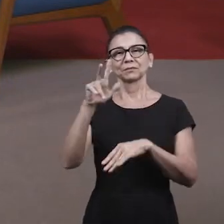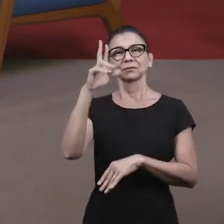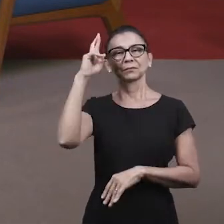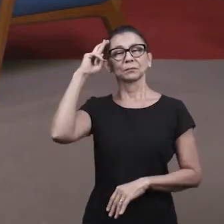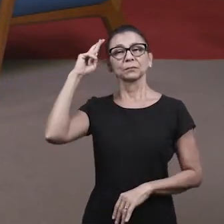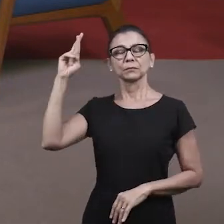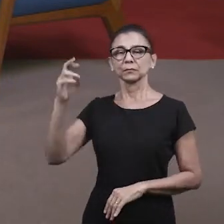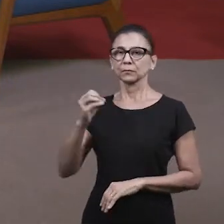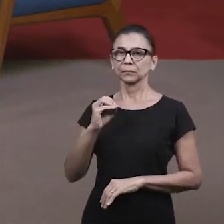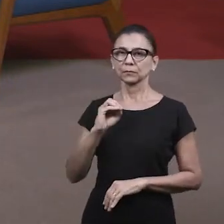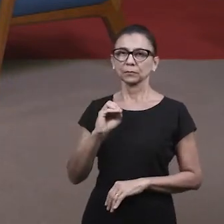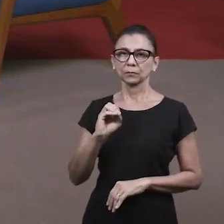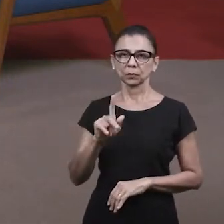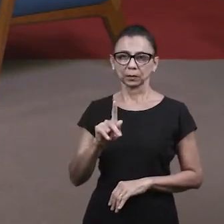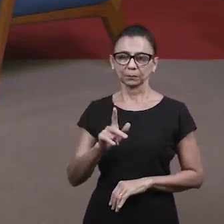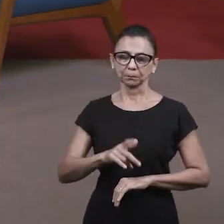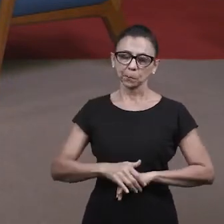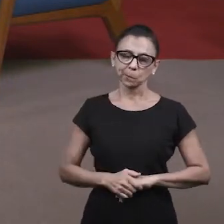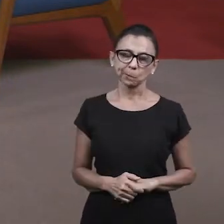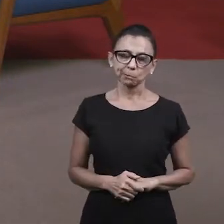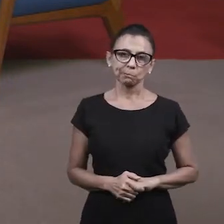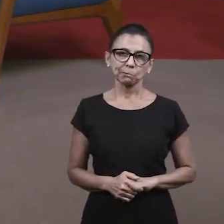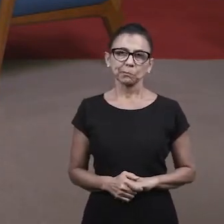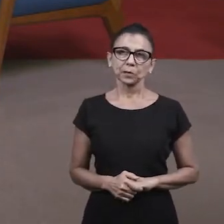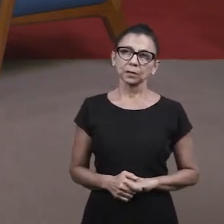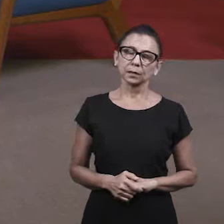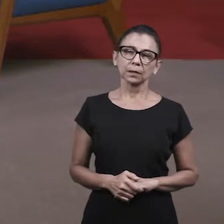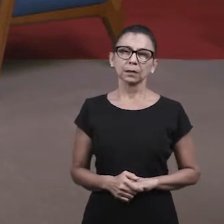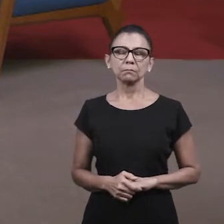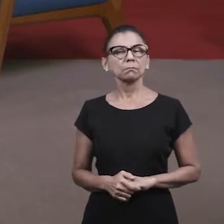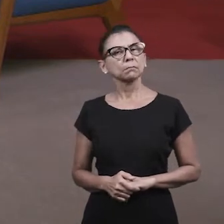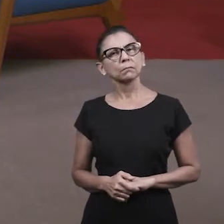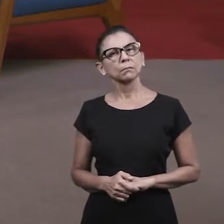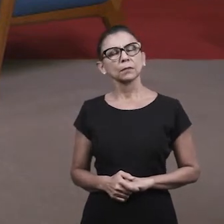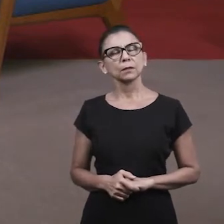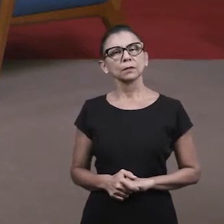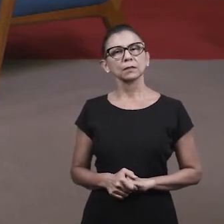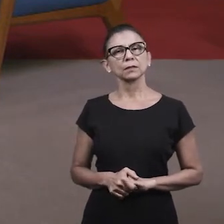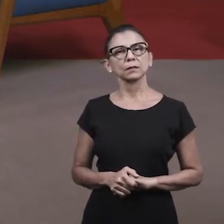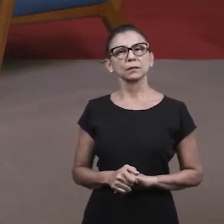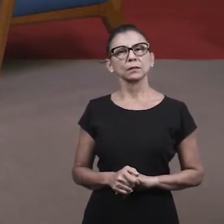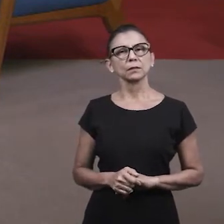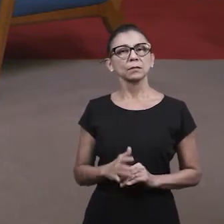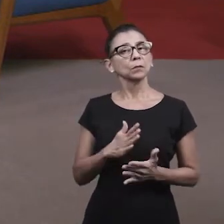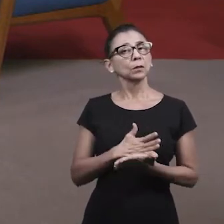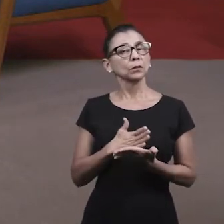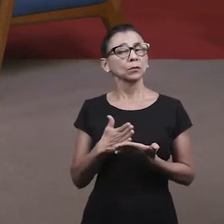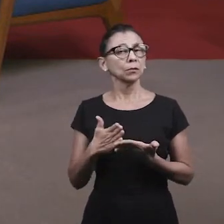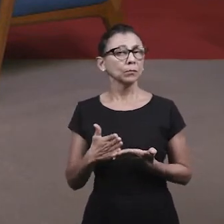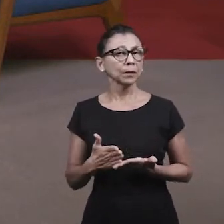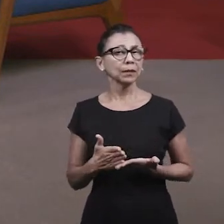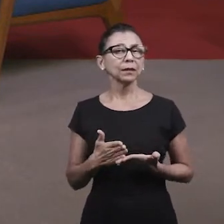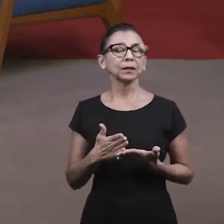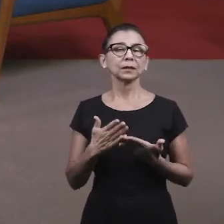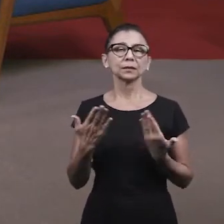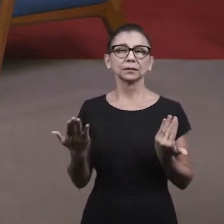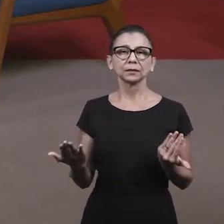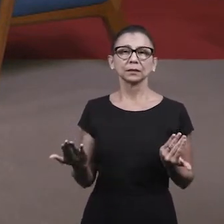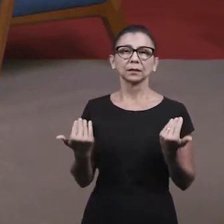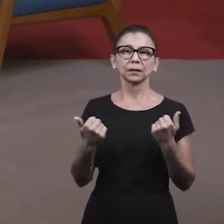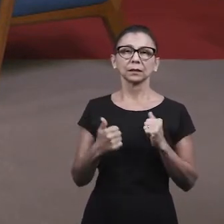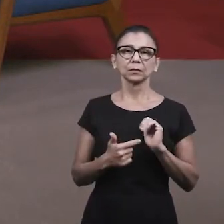Dieu. Très bien. Nous commençons toujours le volet de son du Manaïm en apportant ici